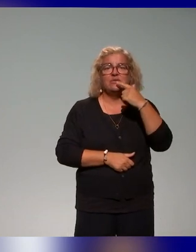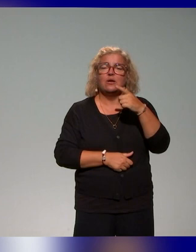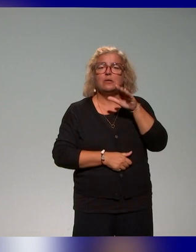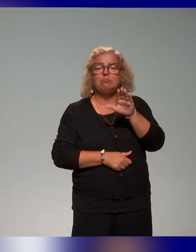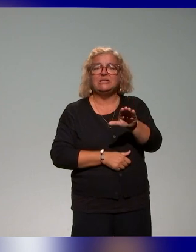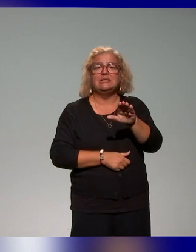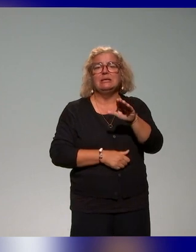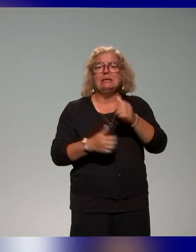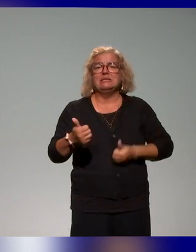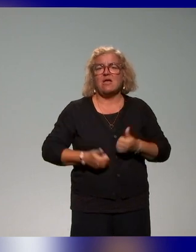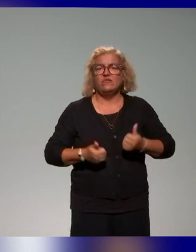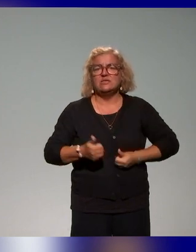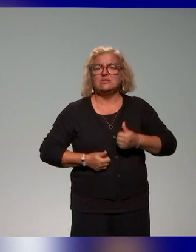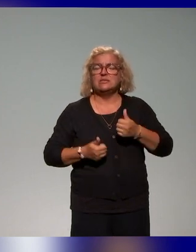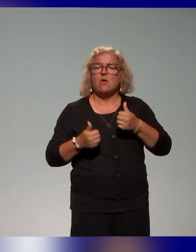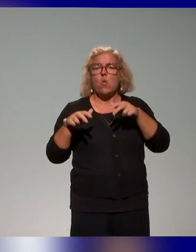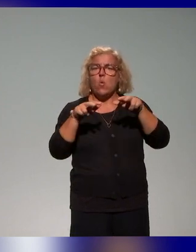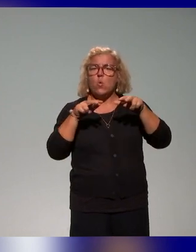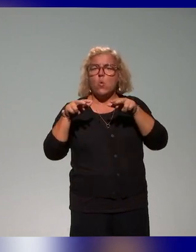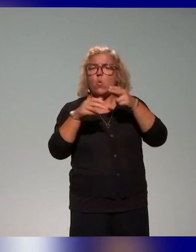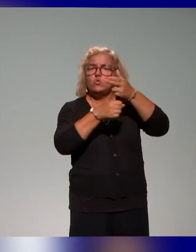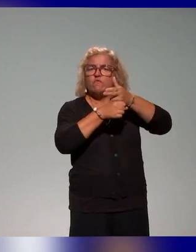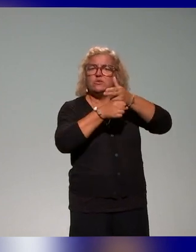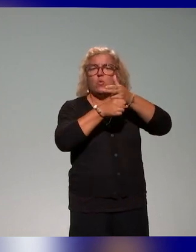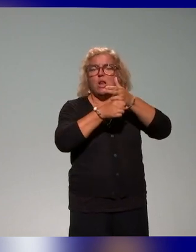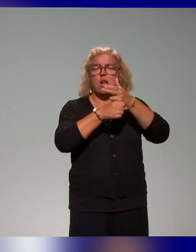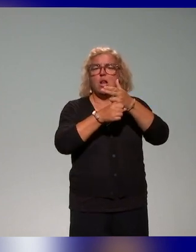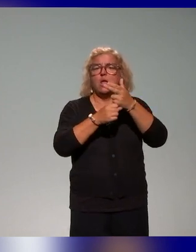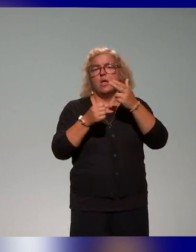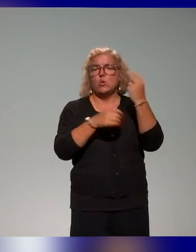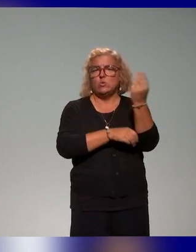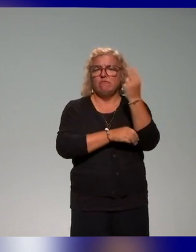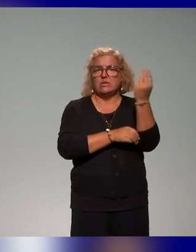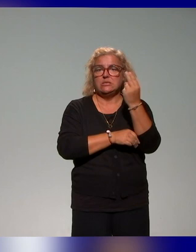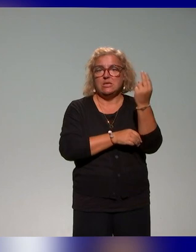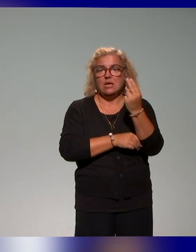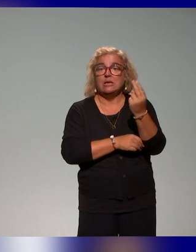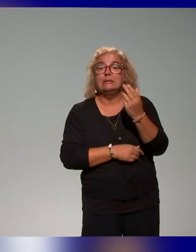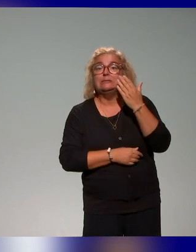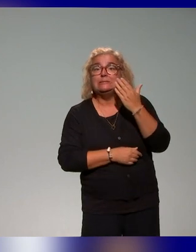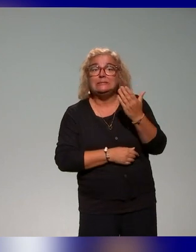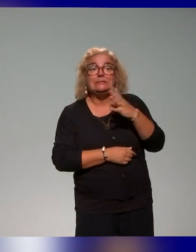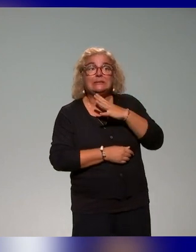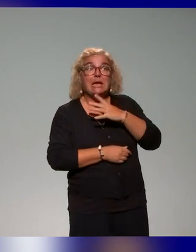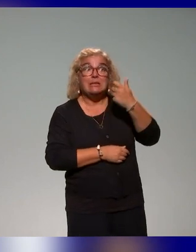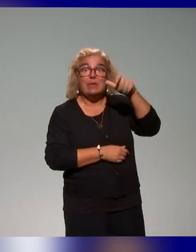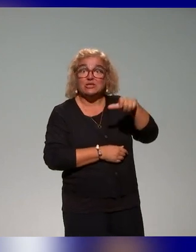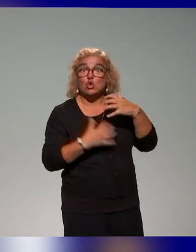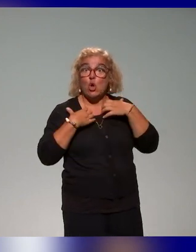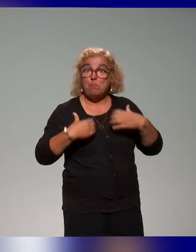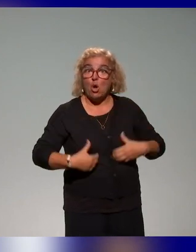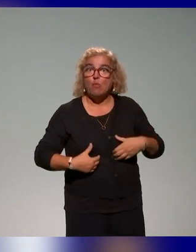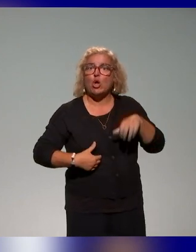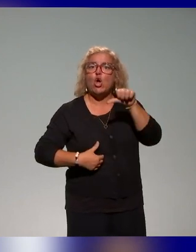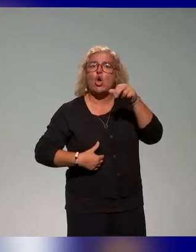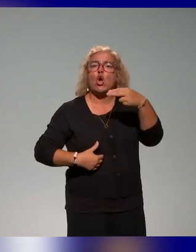l'enseignement supérieur. Et c'est aussi un sujet dont l'association est en train de s'emparer. S'il y a des membres de l'ANSTIA qui m'écoutent, on